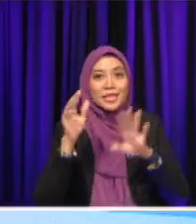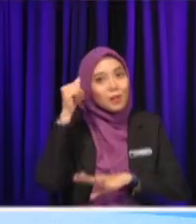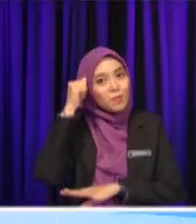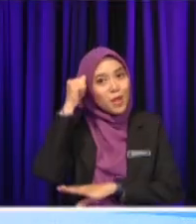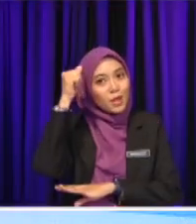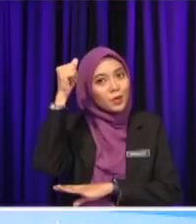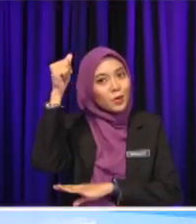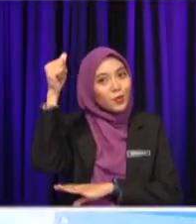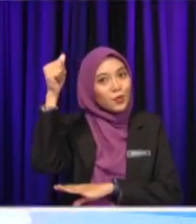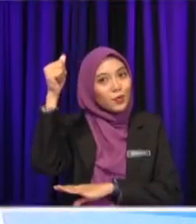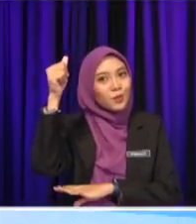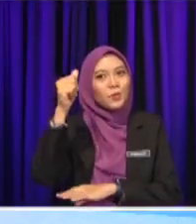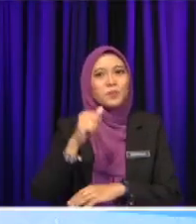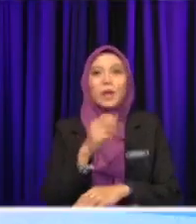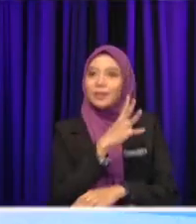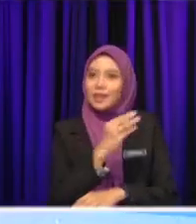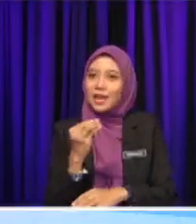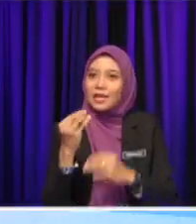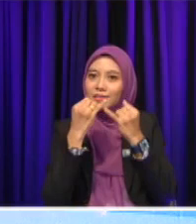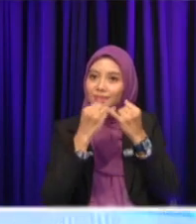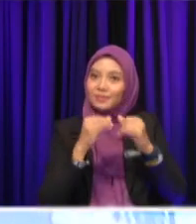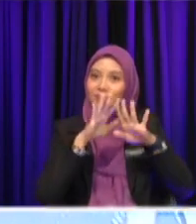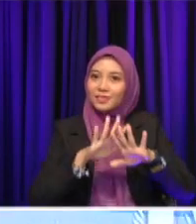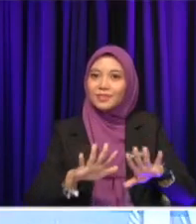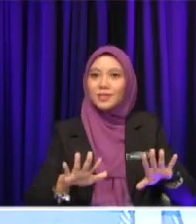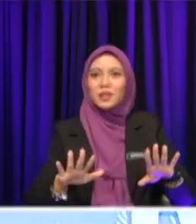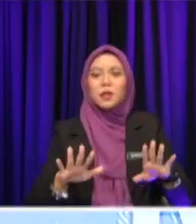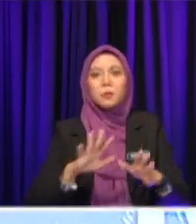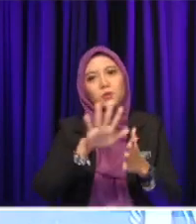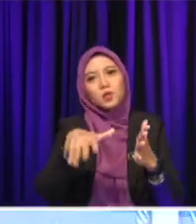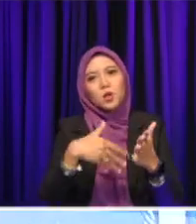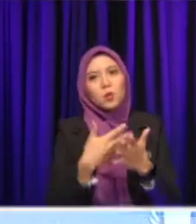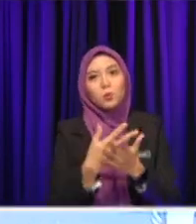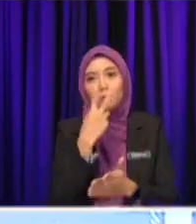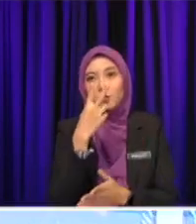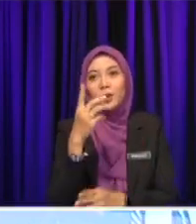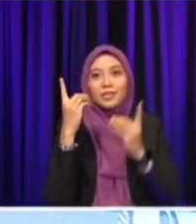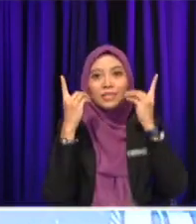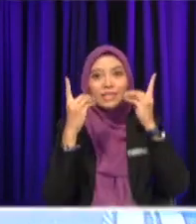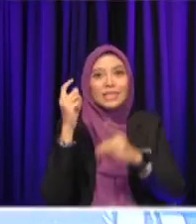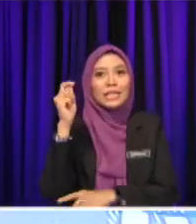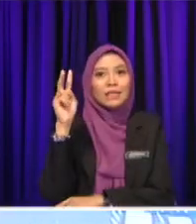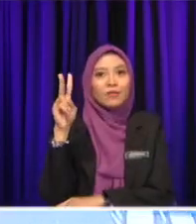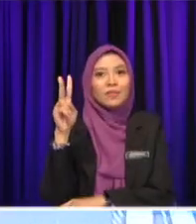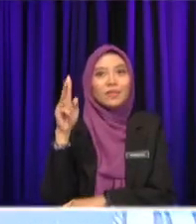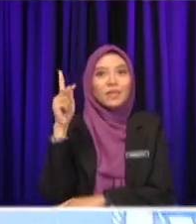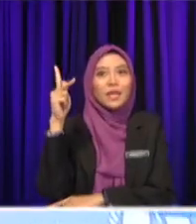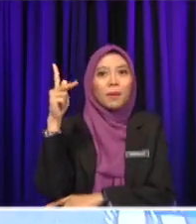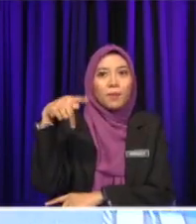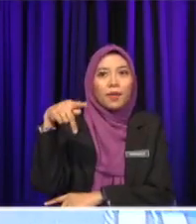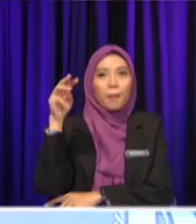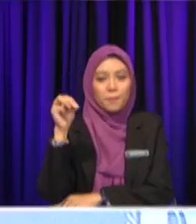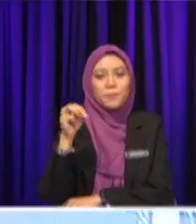Assalamualaikum warahmatullahi wabarakatuh dan salam sejahtera diucapkan kepada seluruh penonton Didik TV KPM. Anda bersama saya Aiman